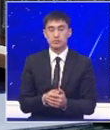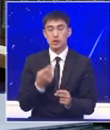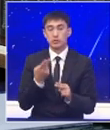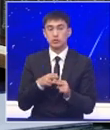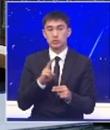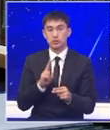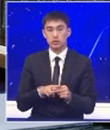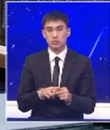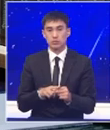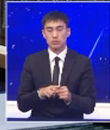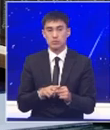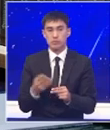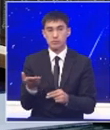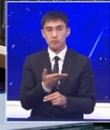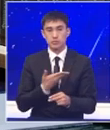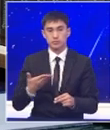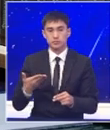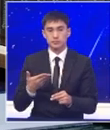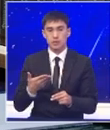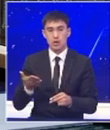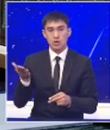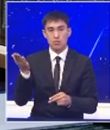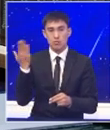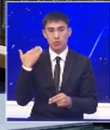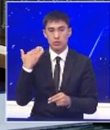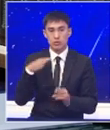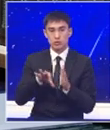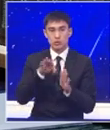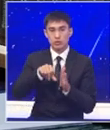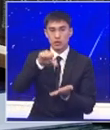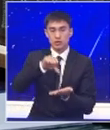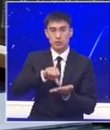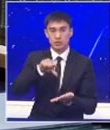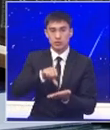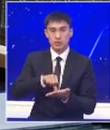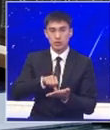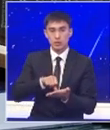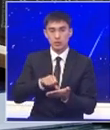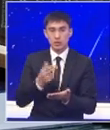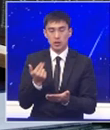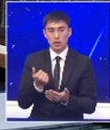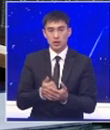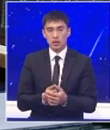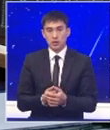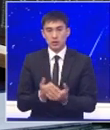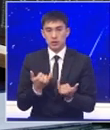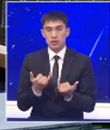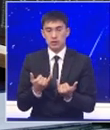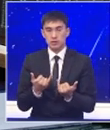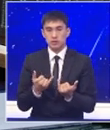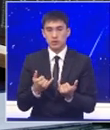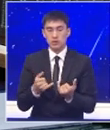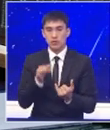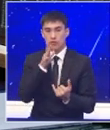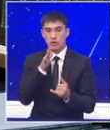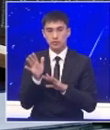Сондықтан біз не дейміз енді, бұрында талай сайлауға қатынастық. Қазір өтпелі